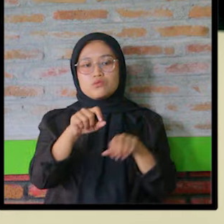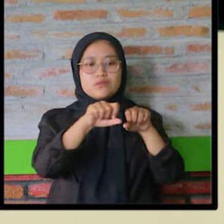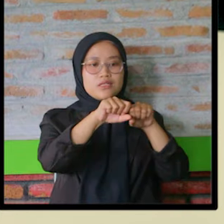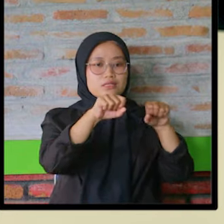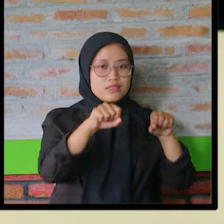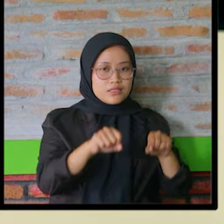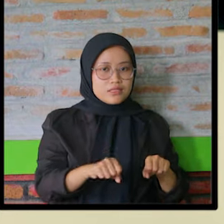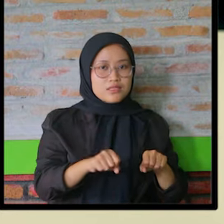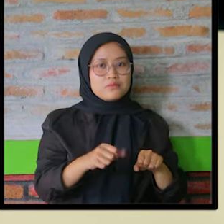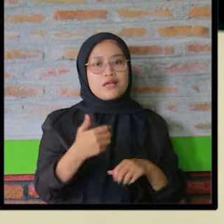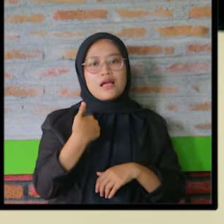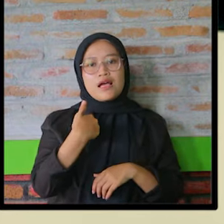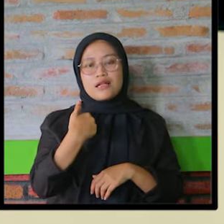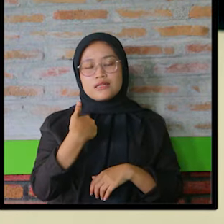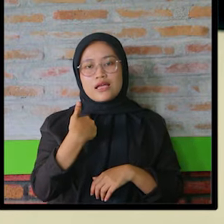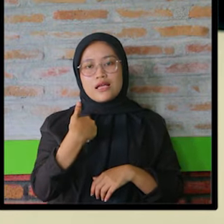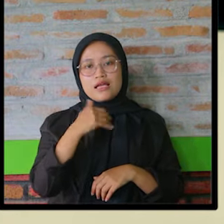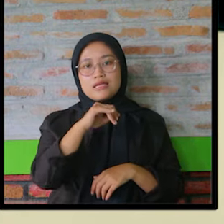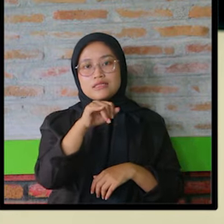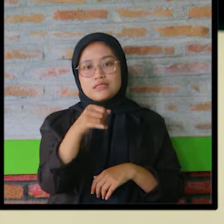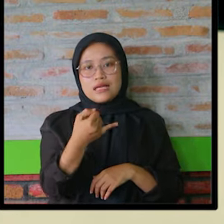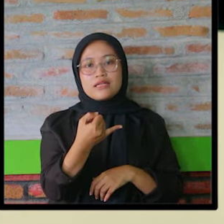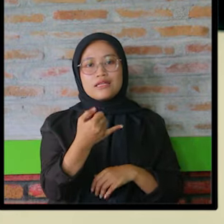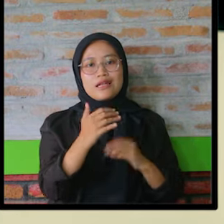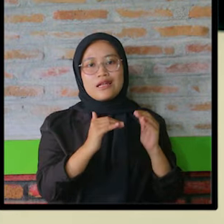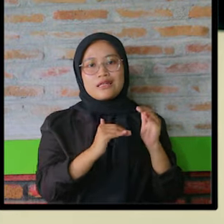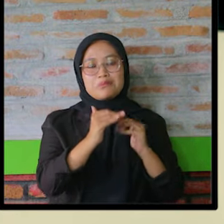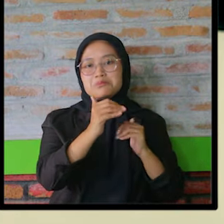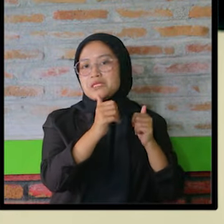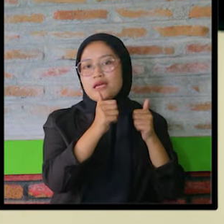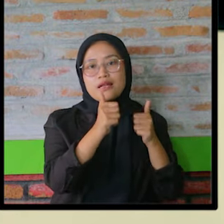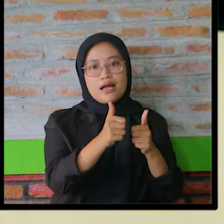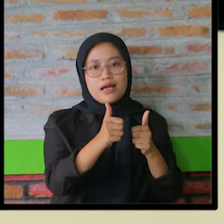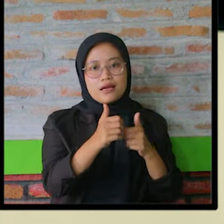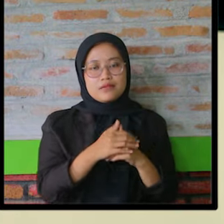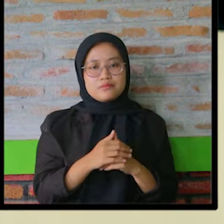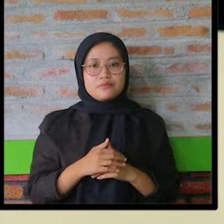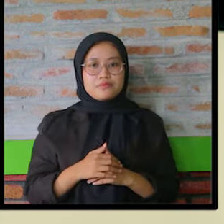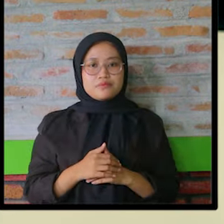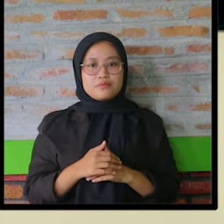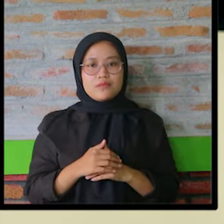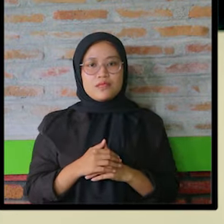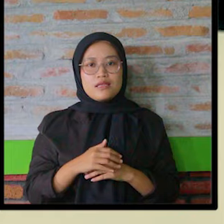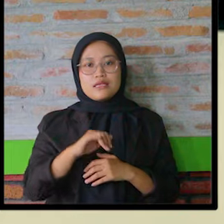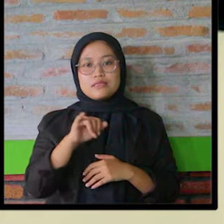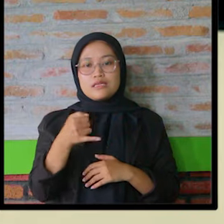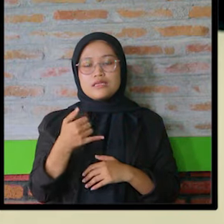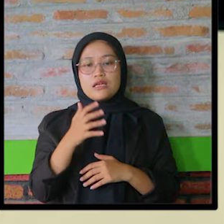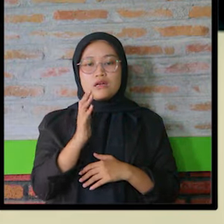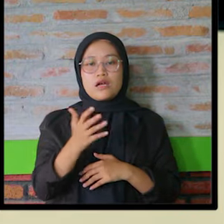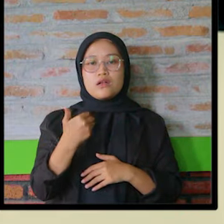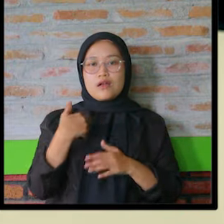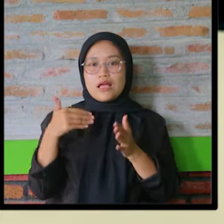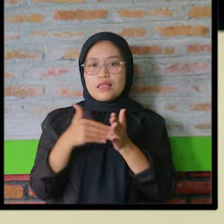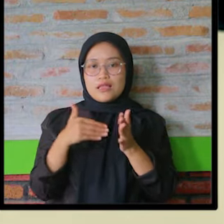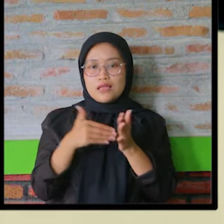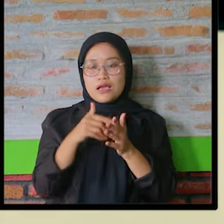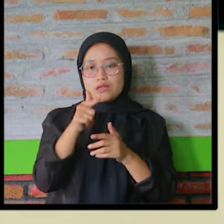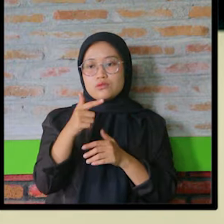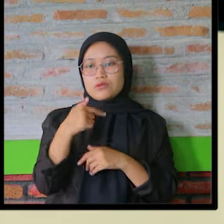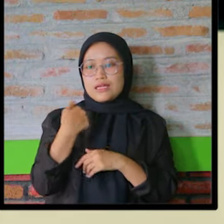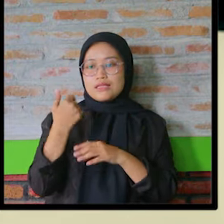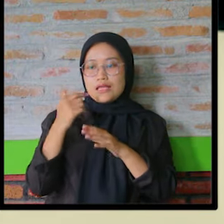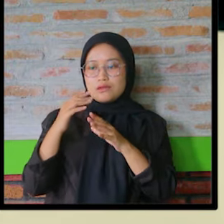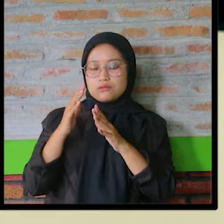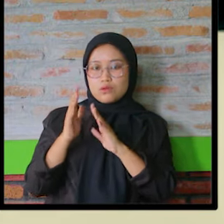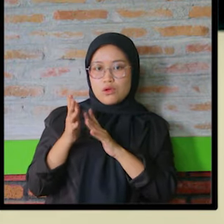maka akan lebih enak gitu lebih enak itu melakunya itu kalau ada tantangan kan kita dialogkan ini ada ada dialog